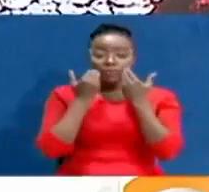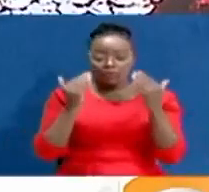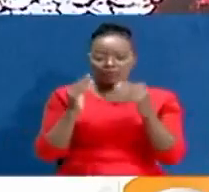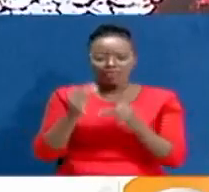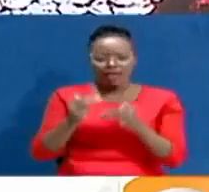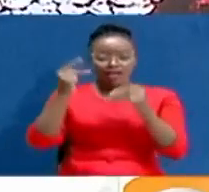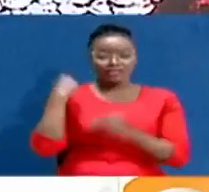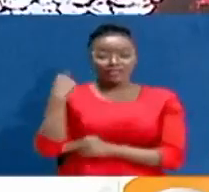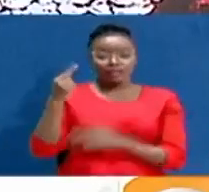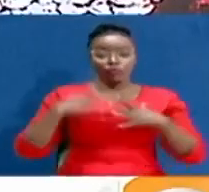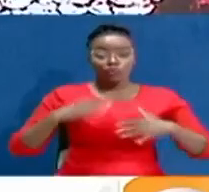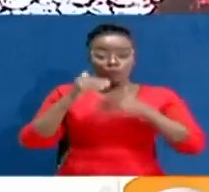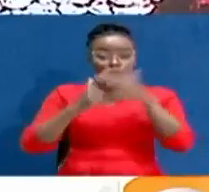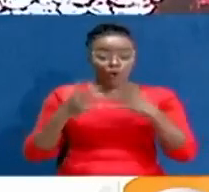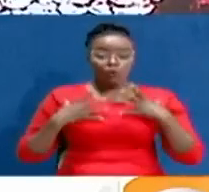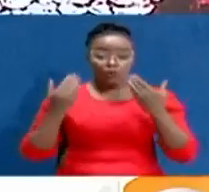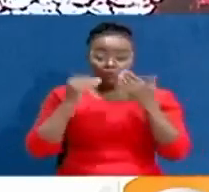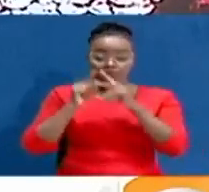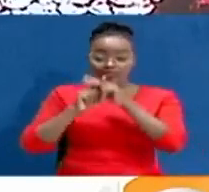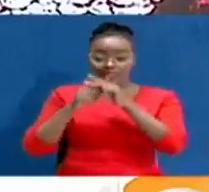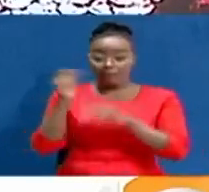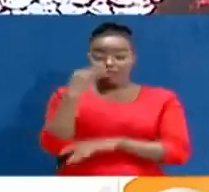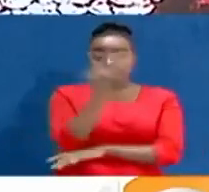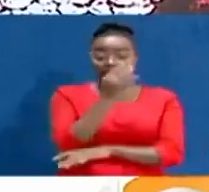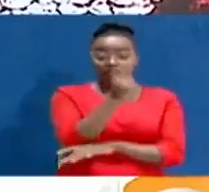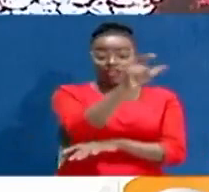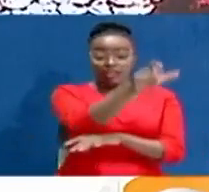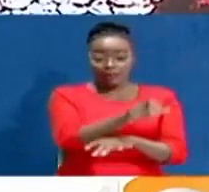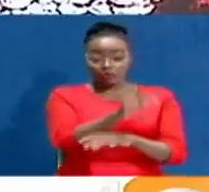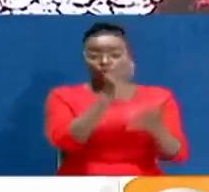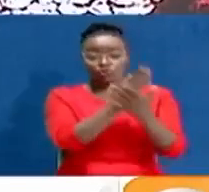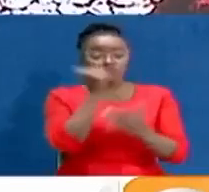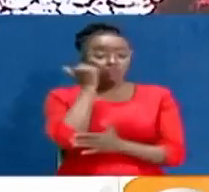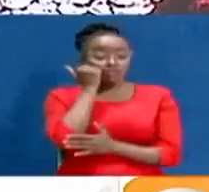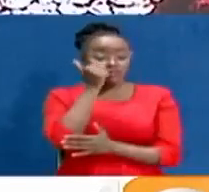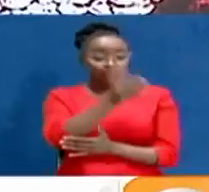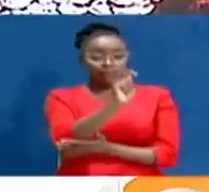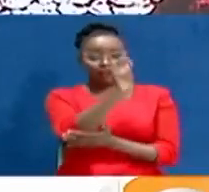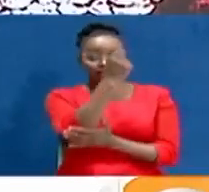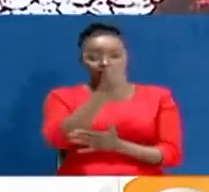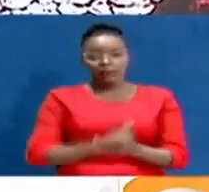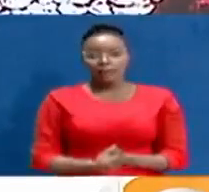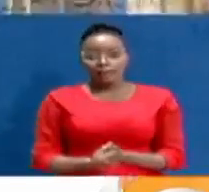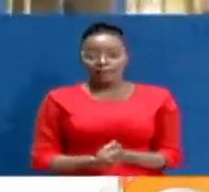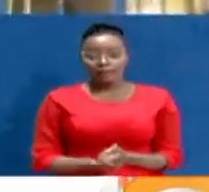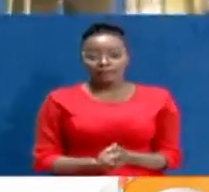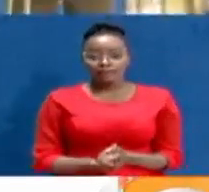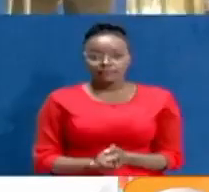kubwa zaidi ya waliopona tangu mwezi Machi, ambapo kisa cha kwanza cha korona kiliripotiwa nchini.